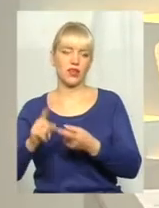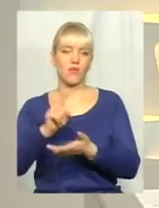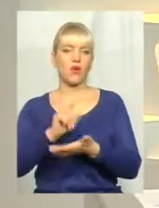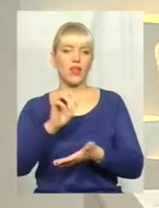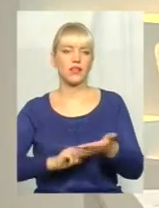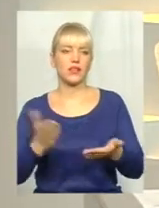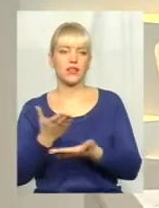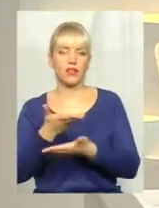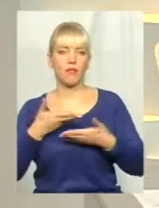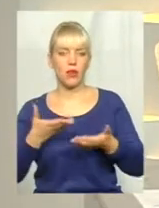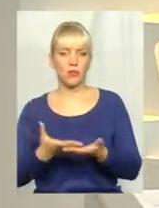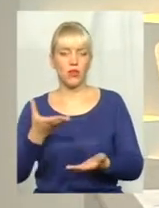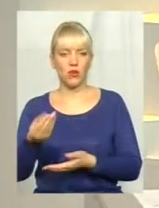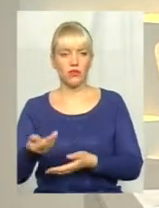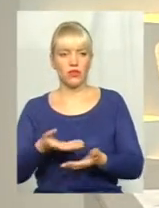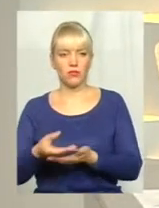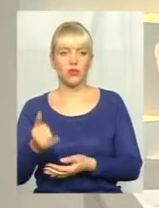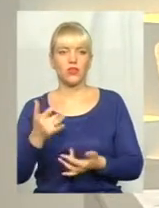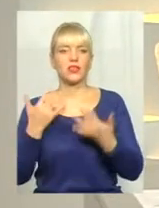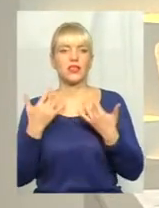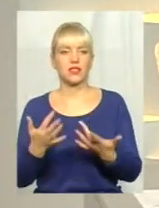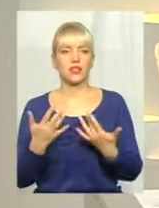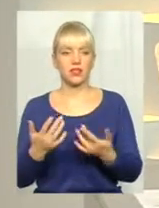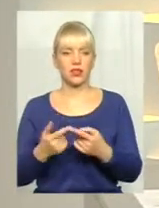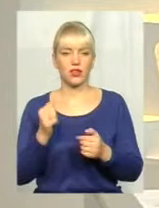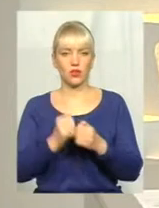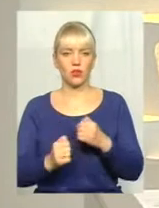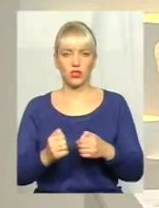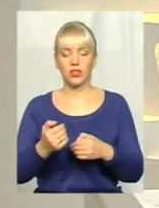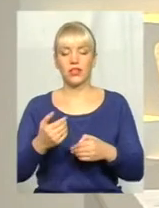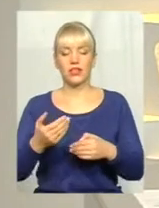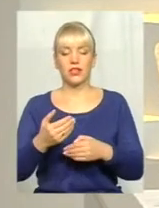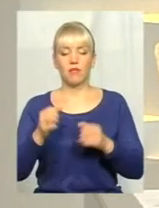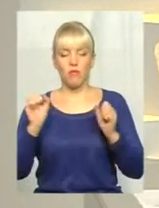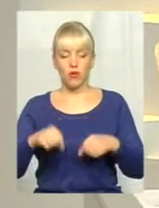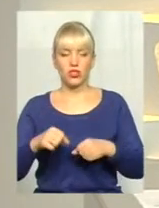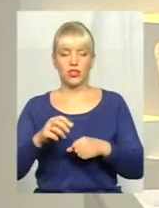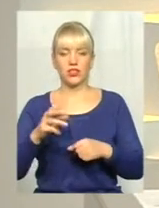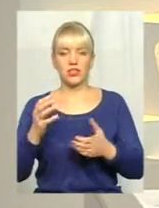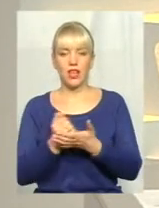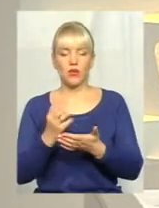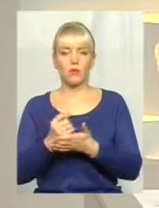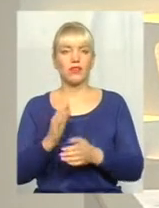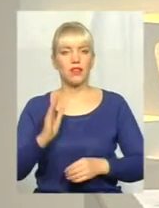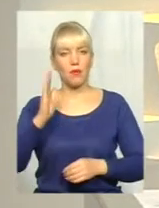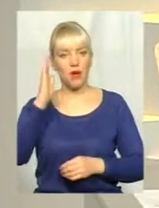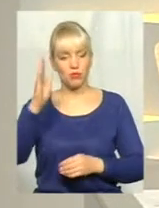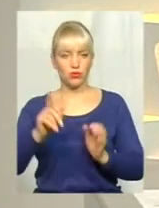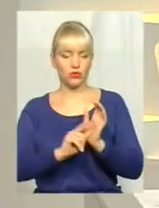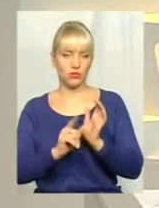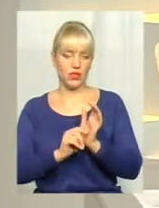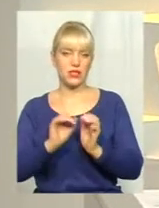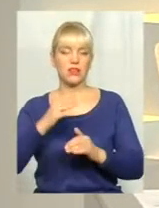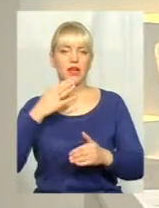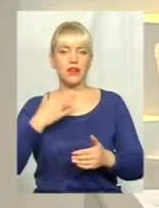ми сплачуємо, і наскільки кожен може собі заробити на свою майбутню пенсію, на своє гідне